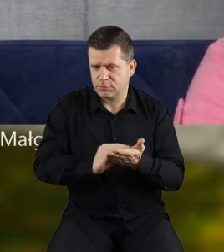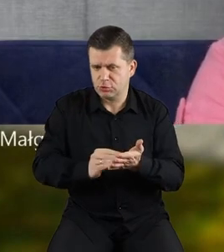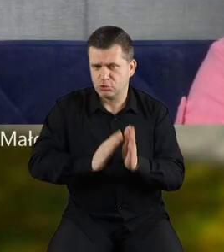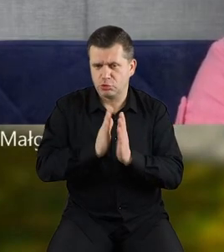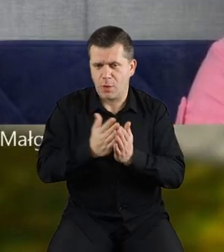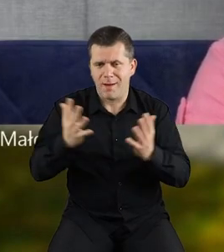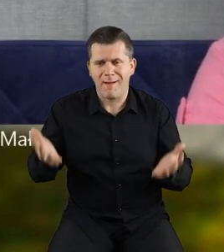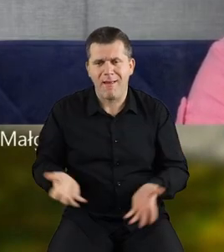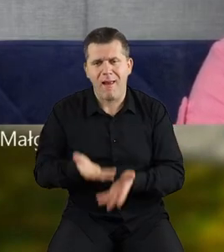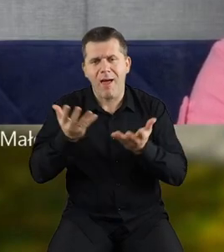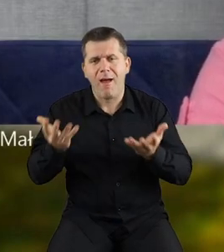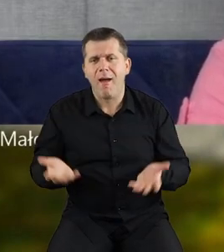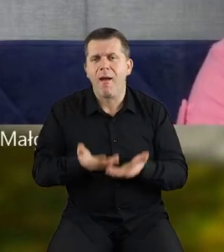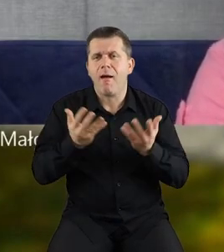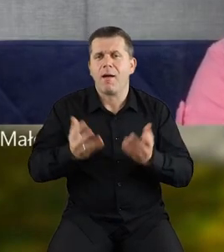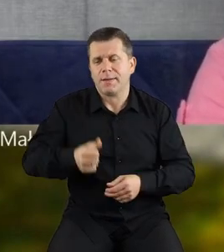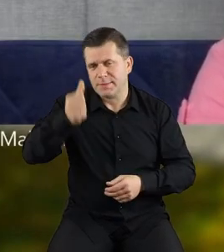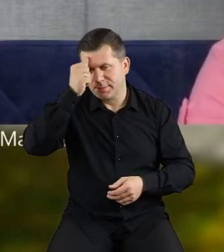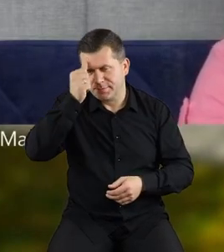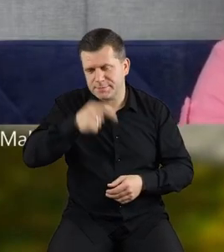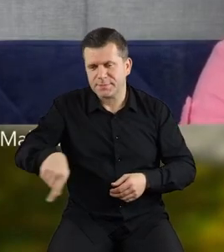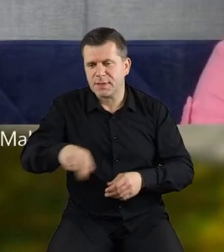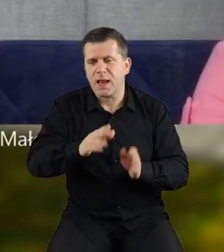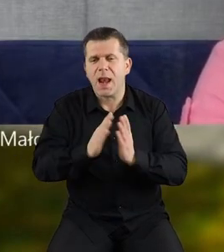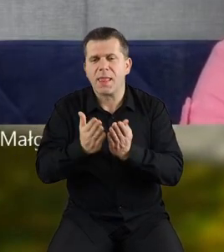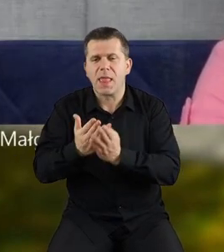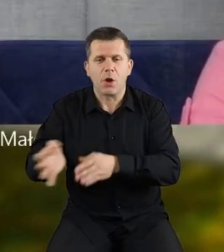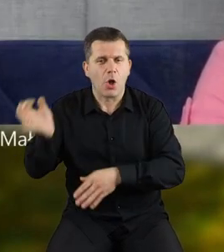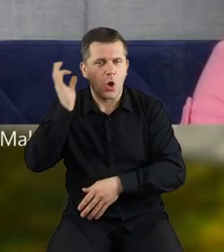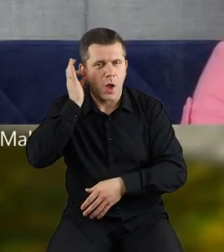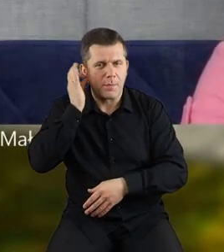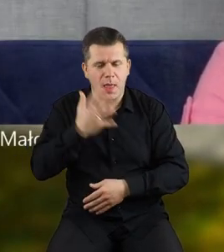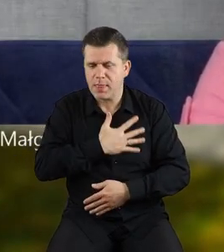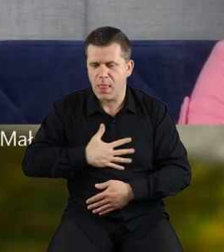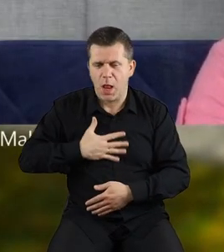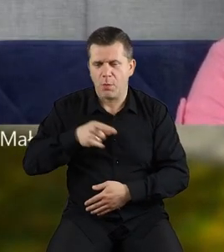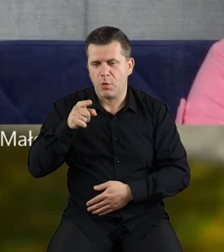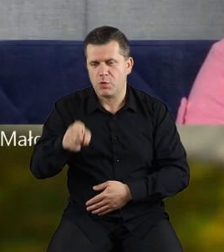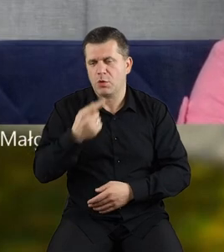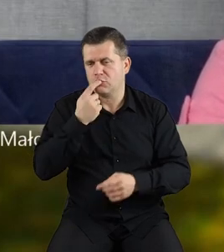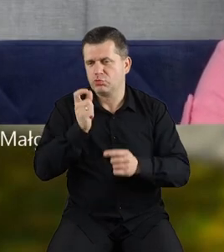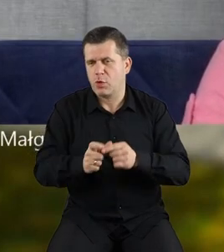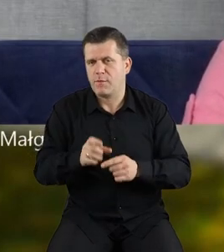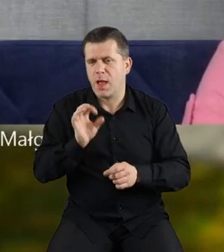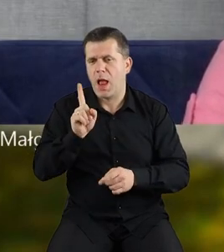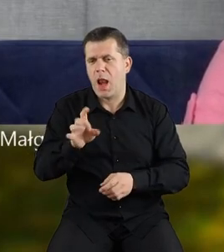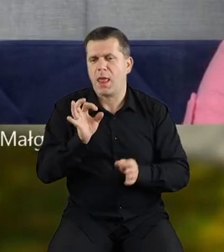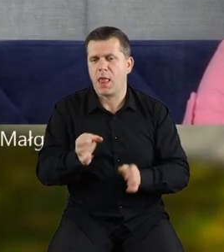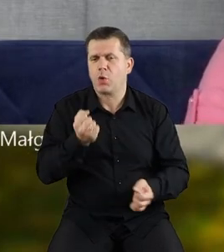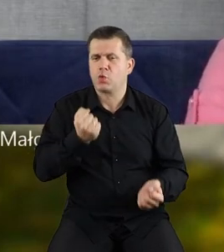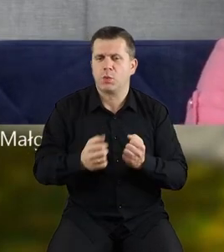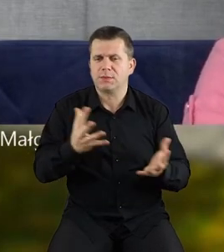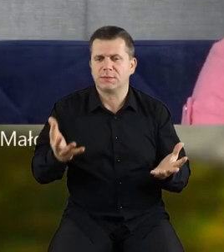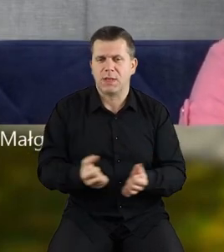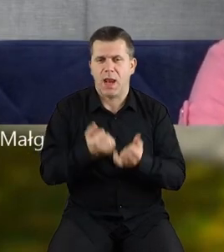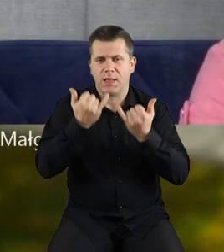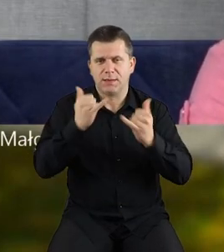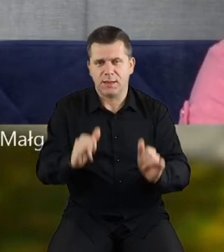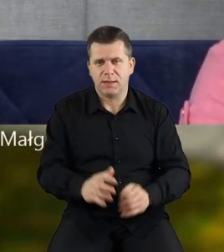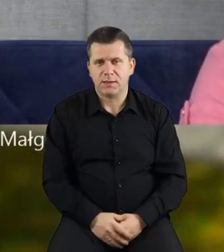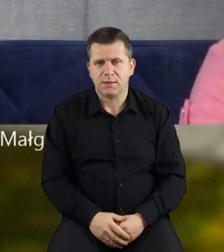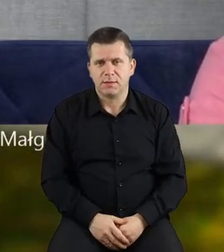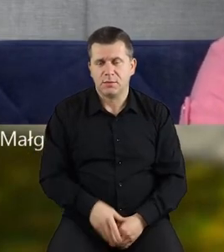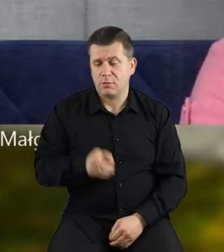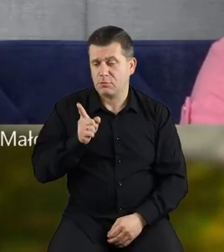książki lekkie z tego tak zwanego nurtu literatury kobiecej, nie lubię tego określenia, ale trudno mi teraz znaleźć